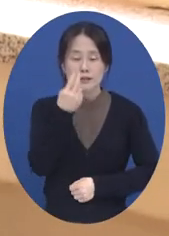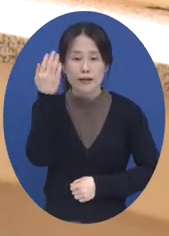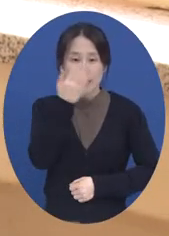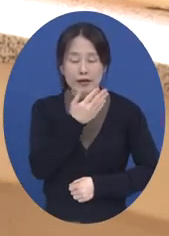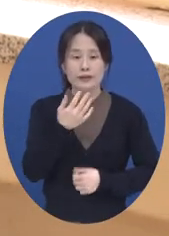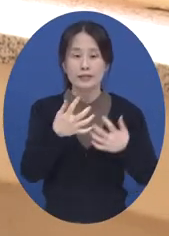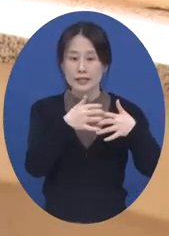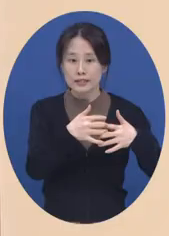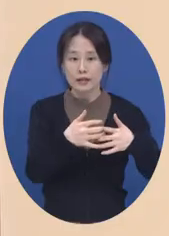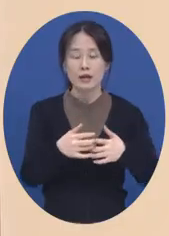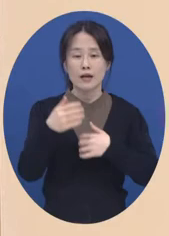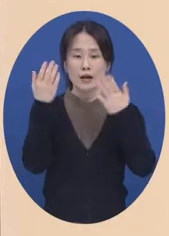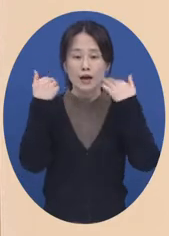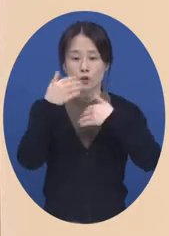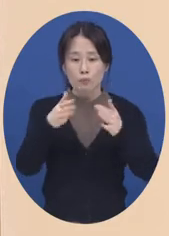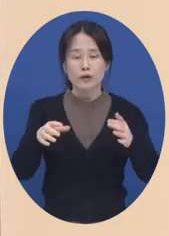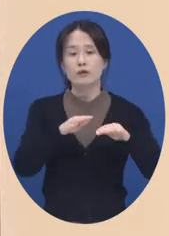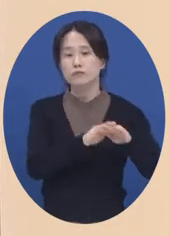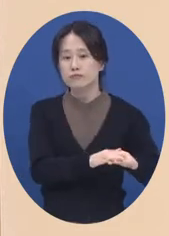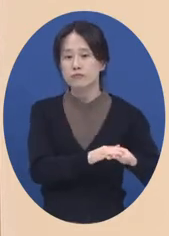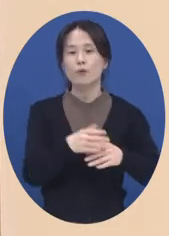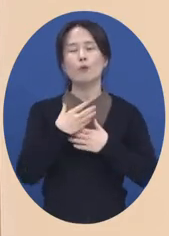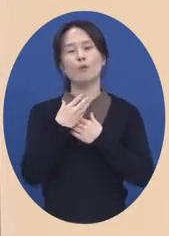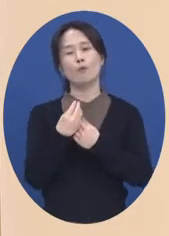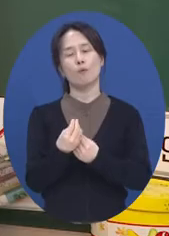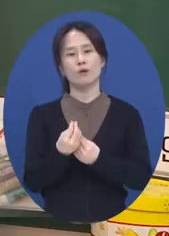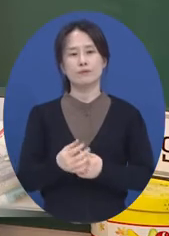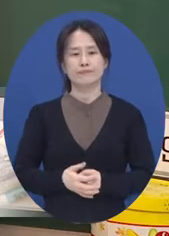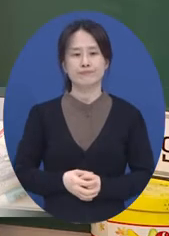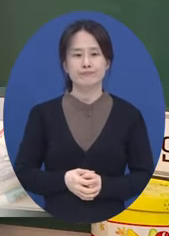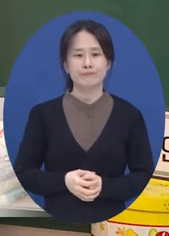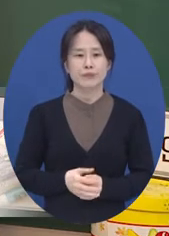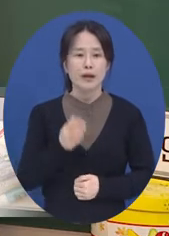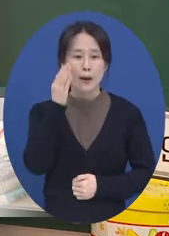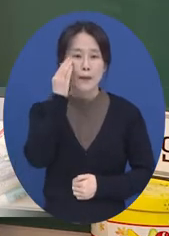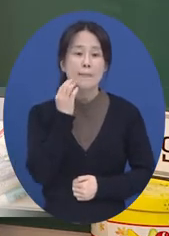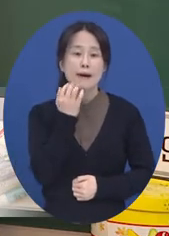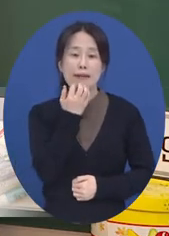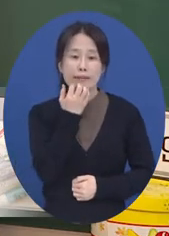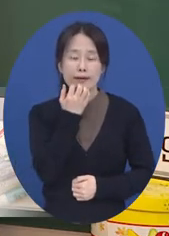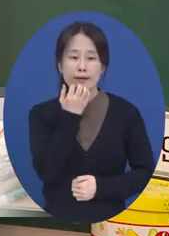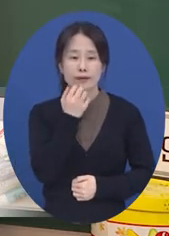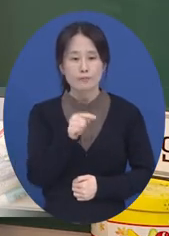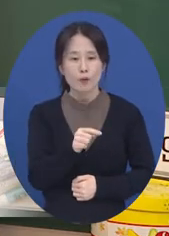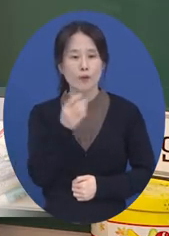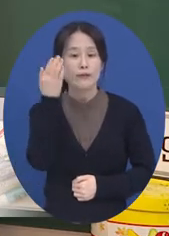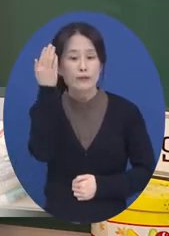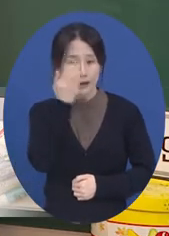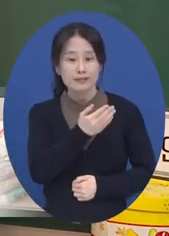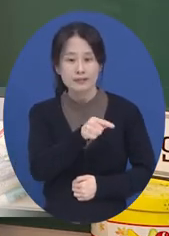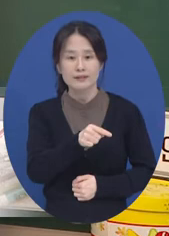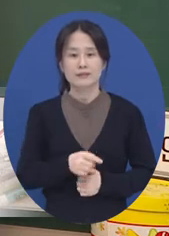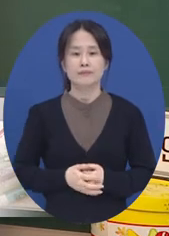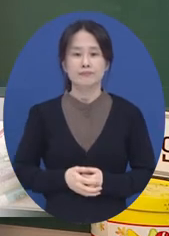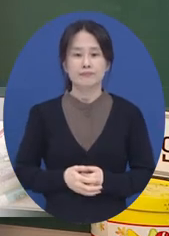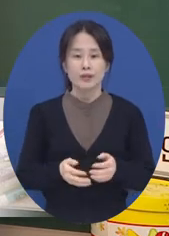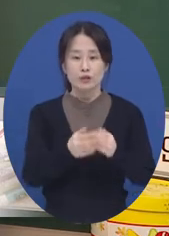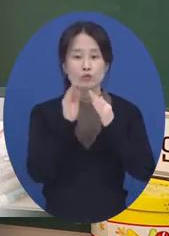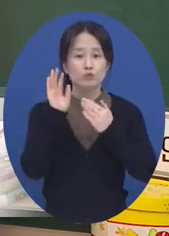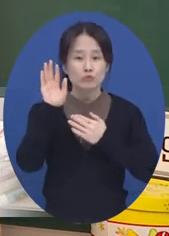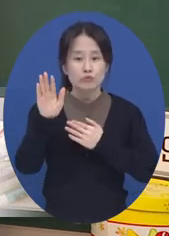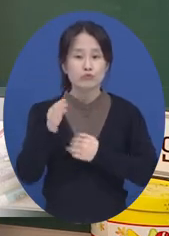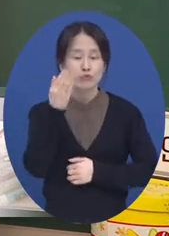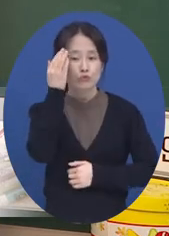장치를 교실에 설치한 후로 한결 안심하고 있습니다. 파란색에서 조금 지금 깨끗한 편이라고 하셔.